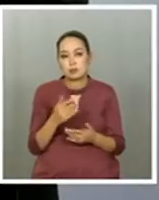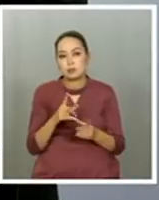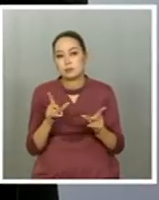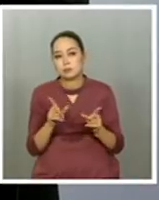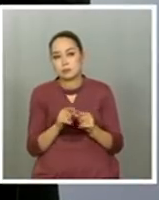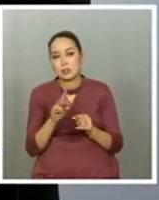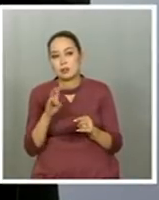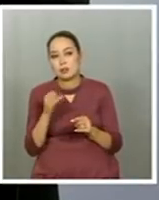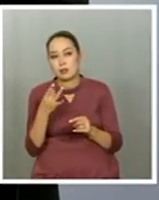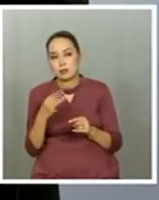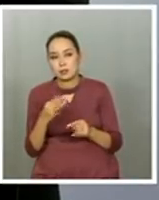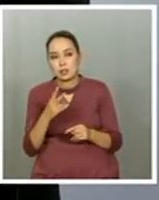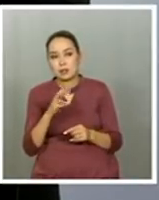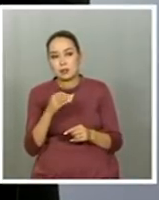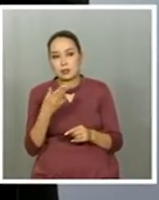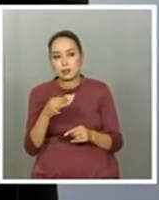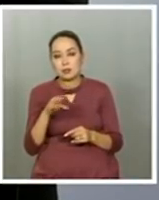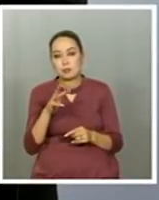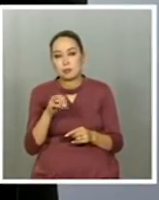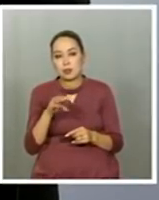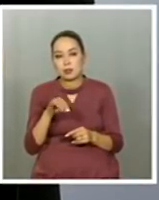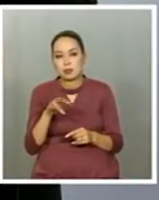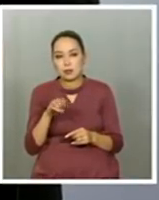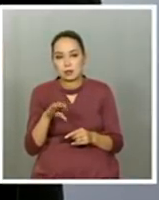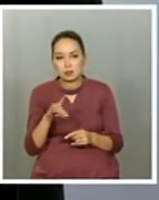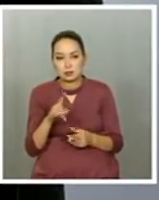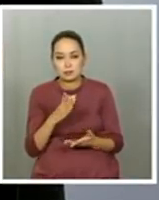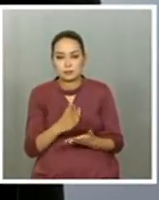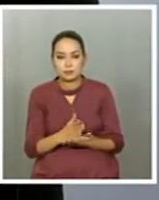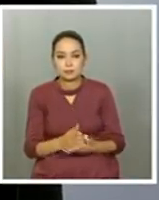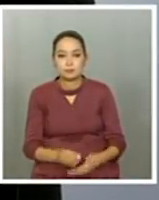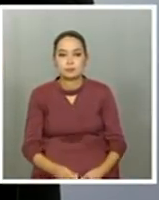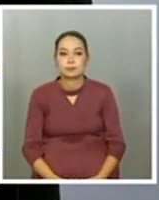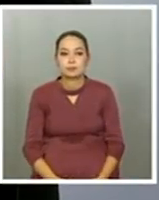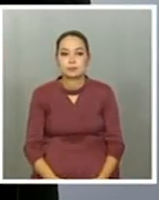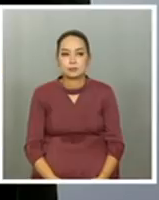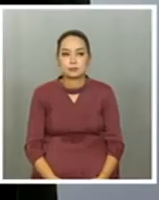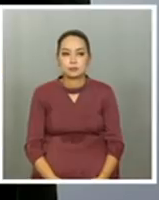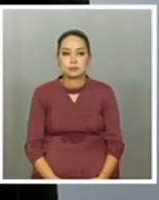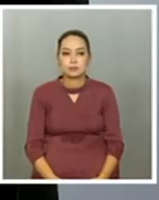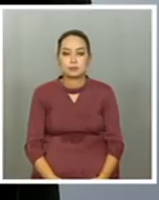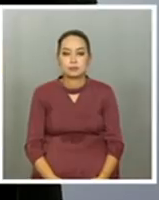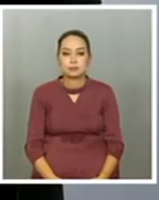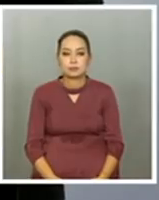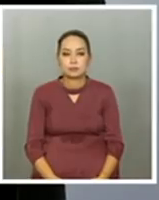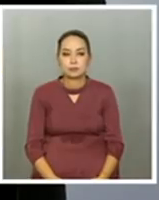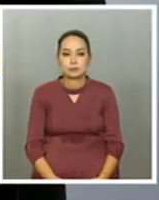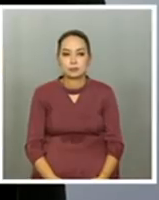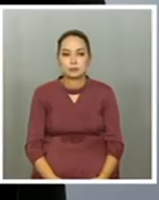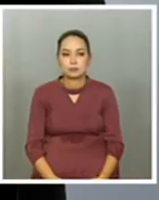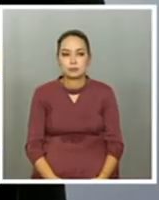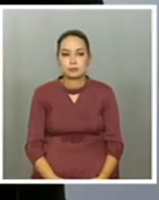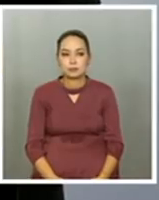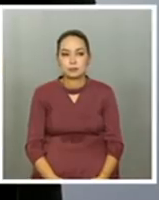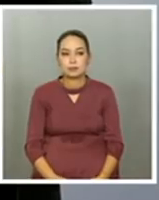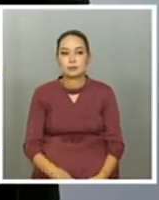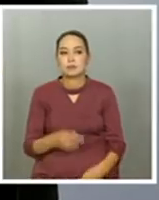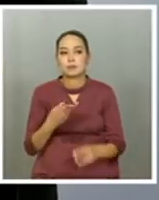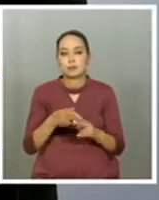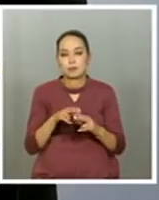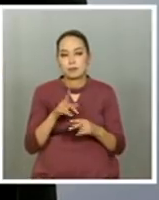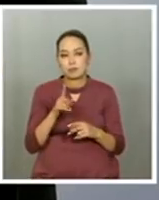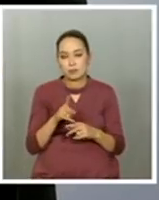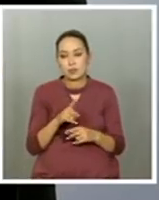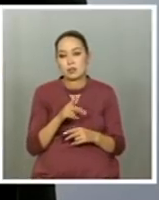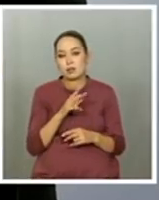кезде натрий метилаты және сутегі газы түзіледі. Бұл реакция шабытты жүреді. Ал